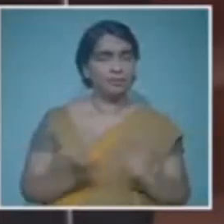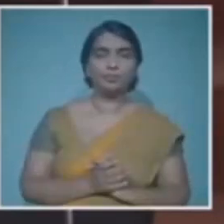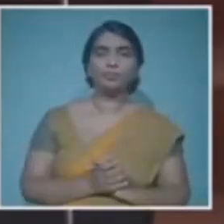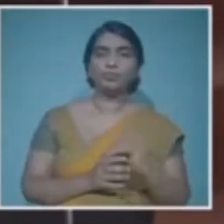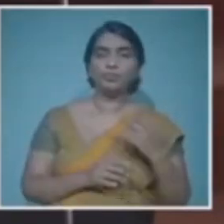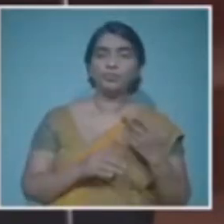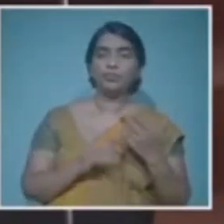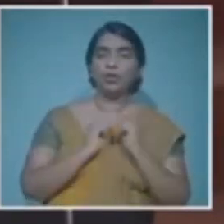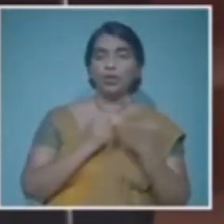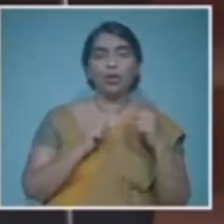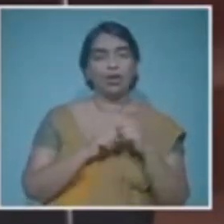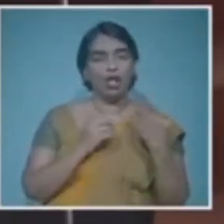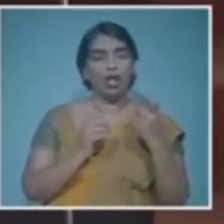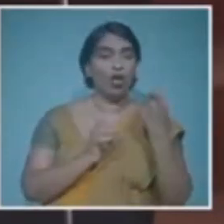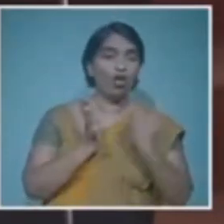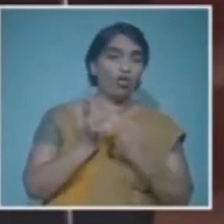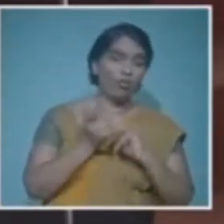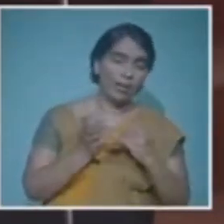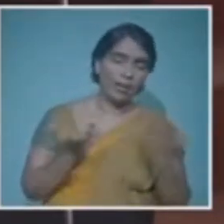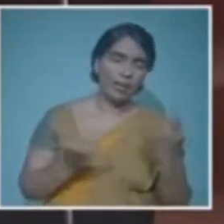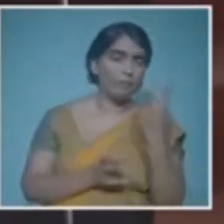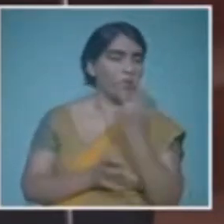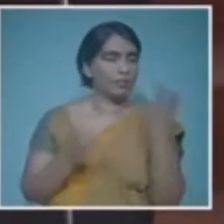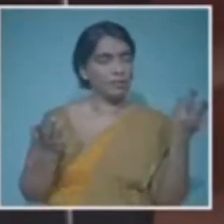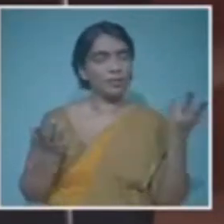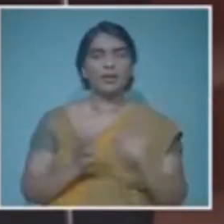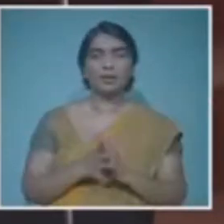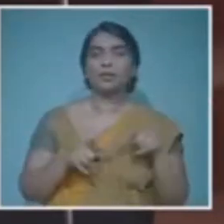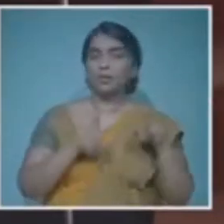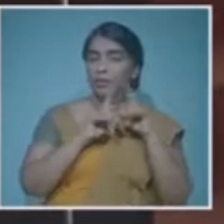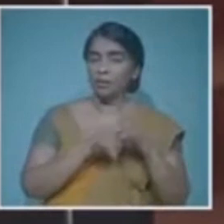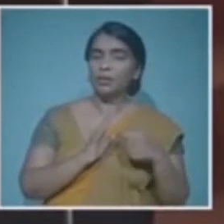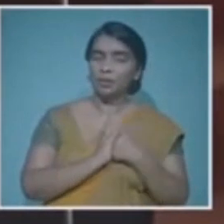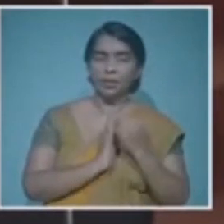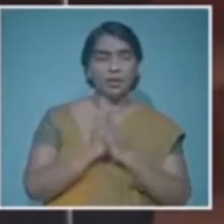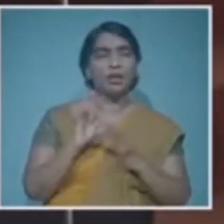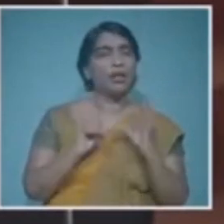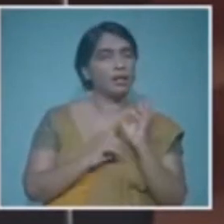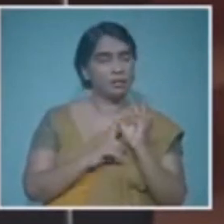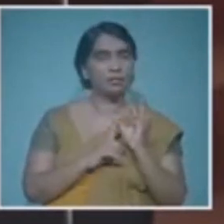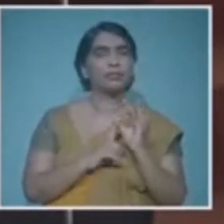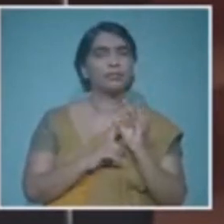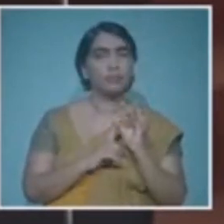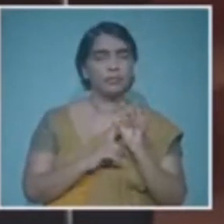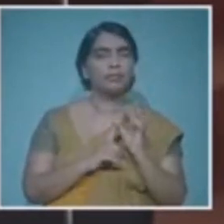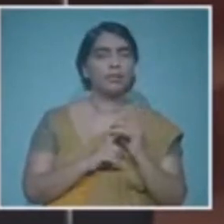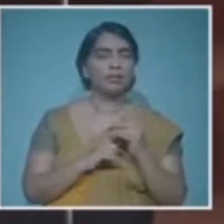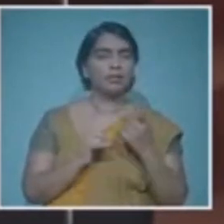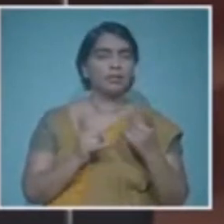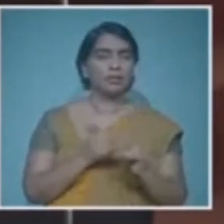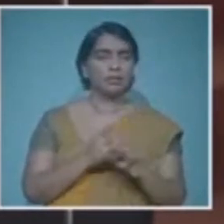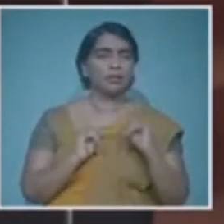අද ඩොලරුත් නැහැ රුපියලුත් නැහැ. ඉතින් මේ වගේ තත්ත්වයක් යටතේ ගරු බුලාසනාරුඩ මන්ත්‍රීතුමනි අපරාධ වැඩි